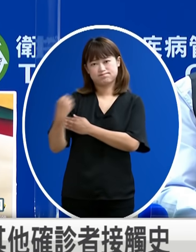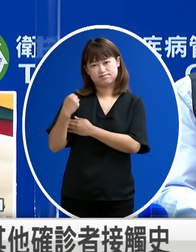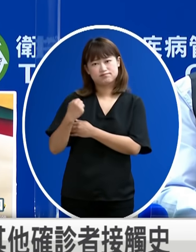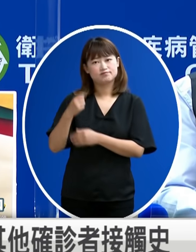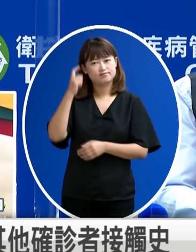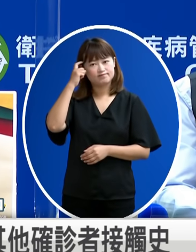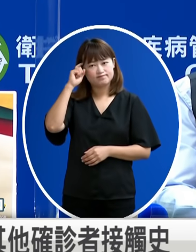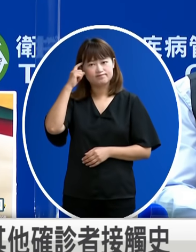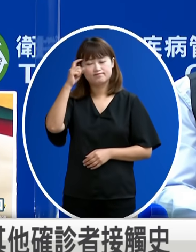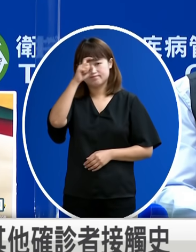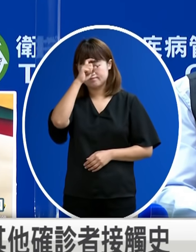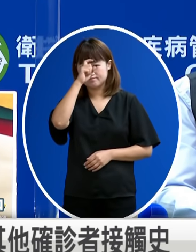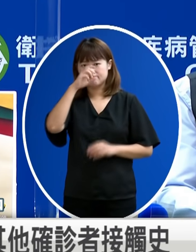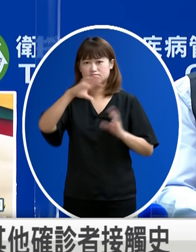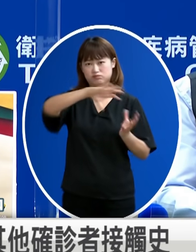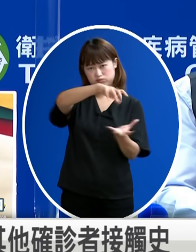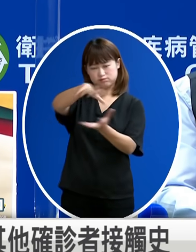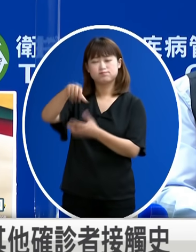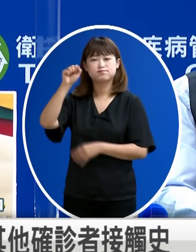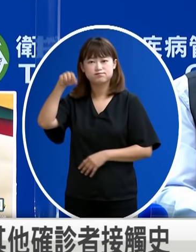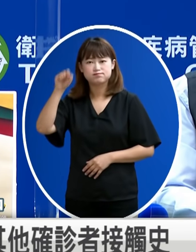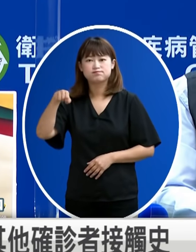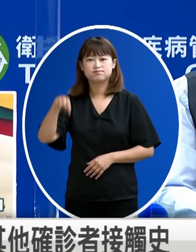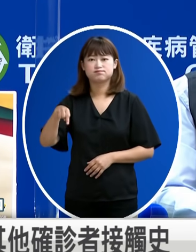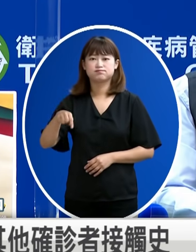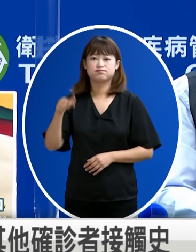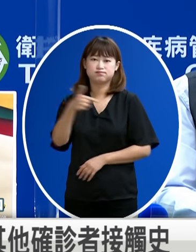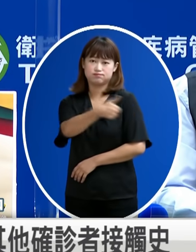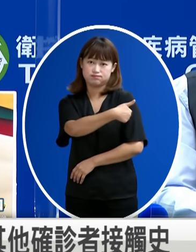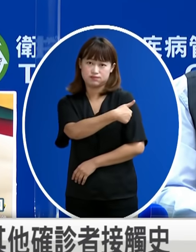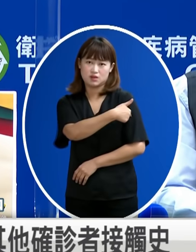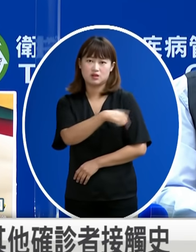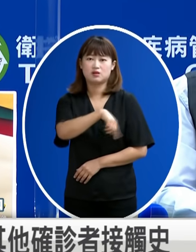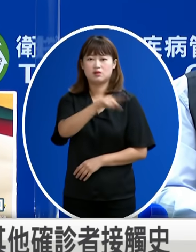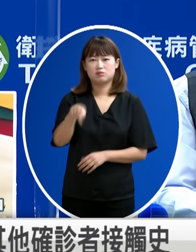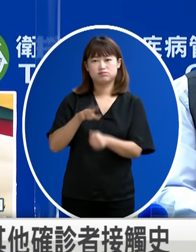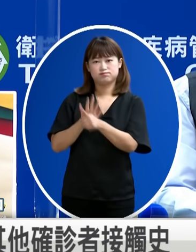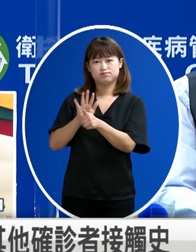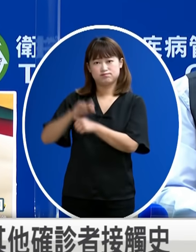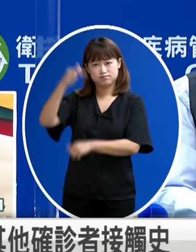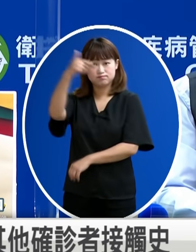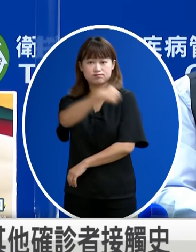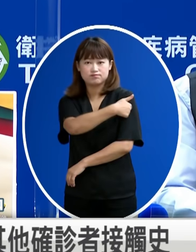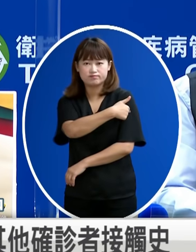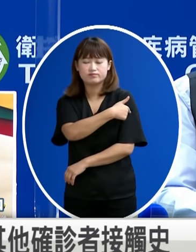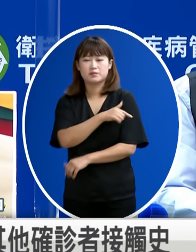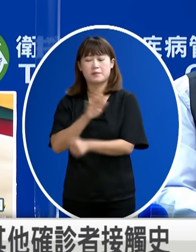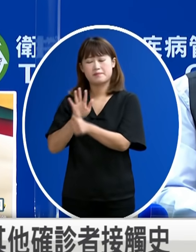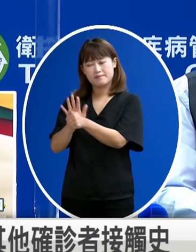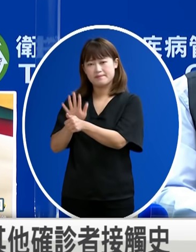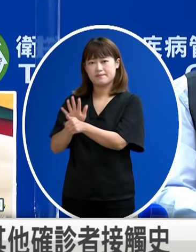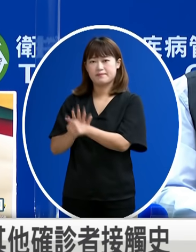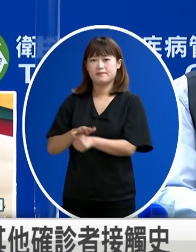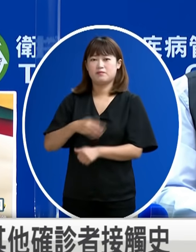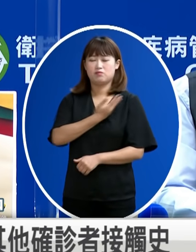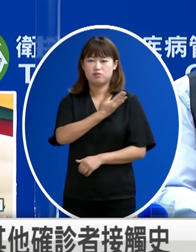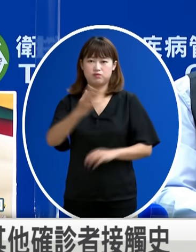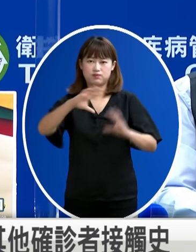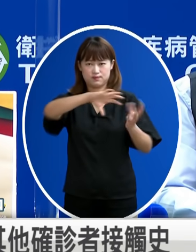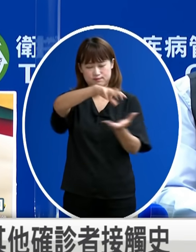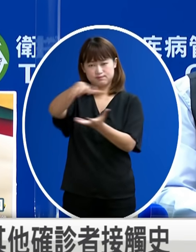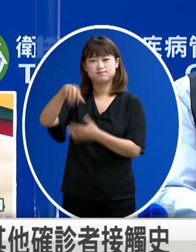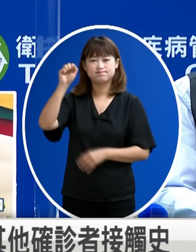他们也在努力做，那我们也会尽量协助他们尽快的能够得到国际的认证。